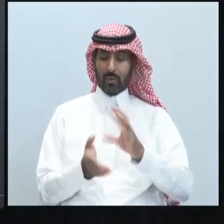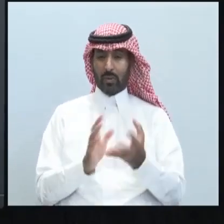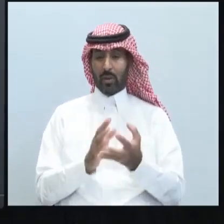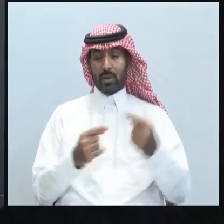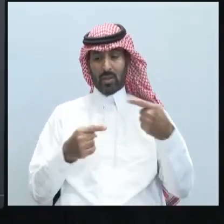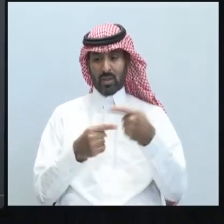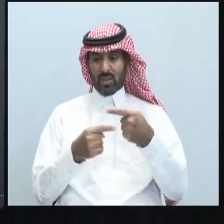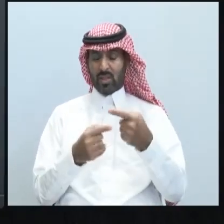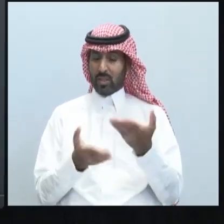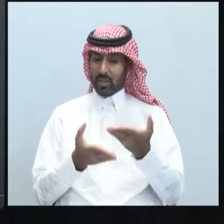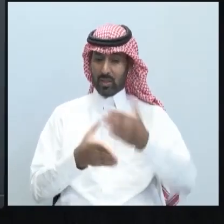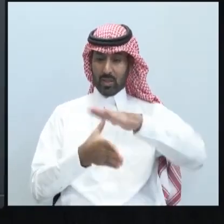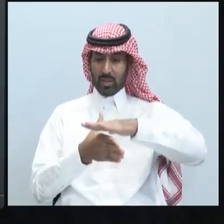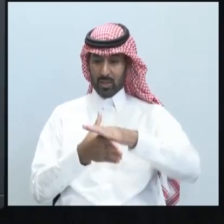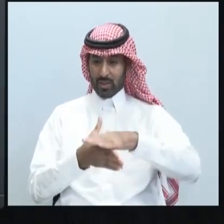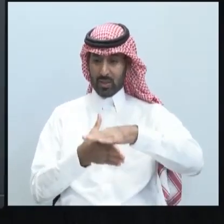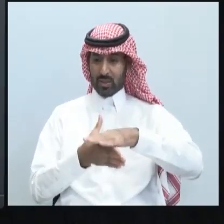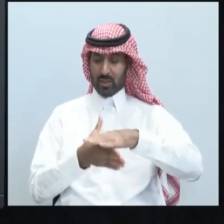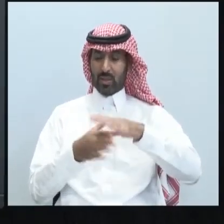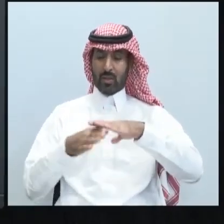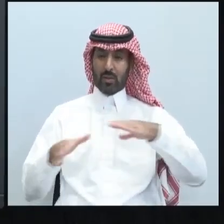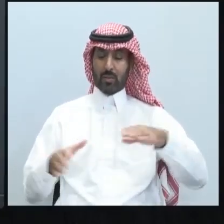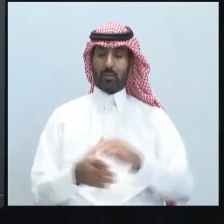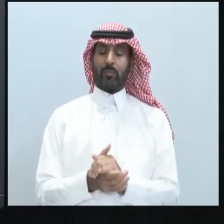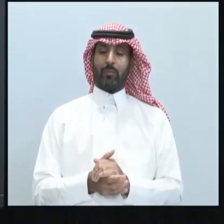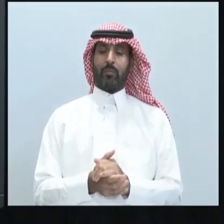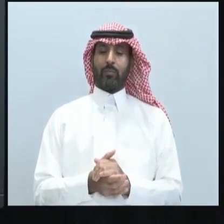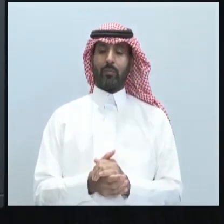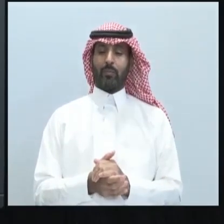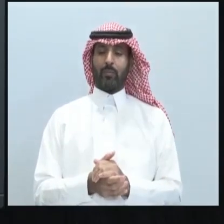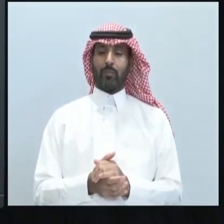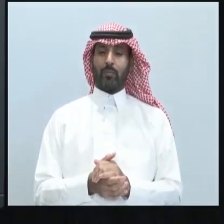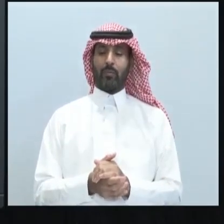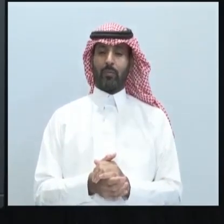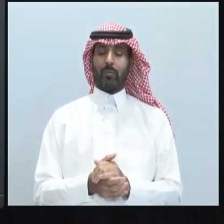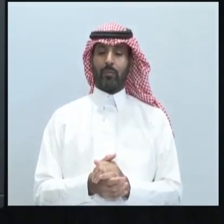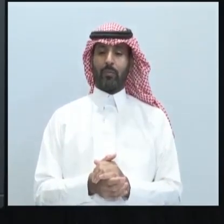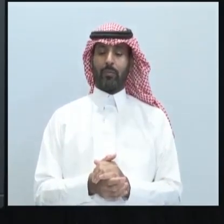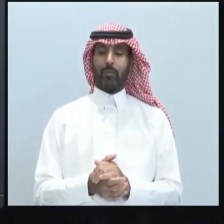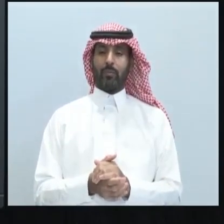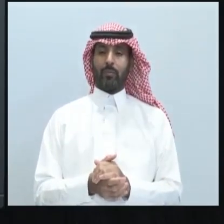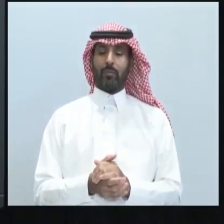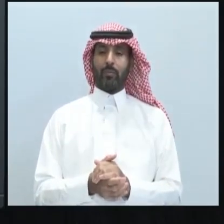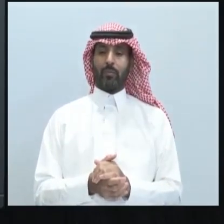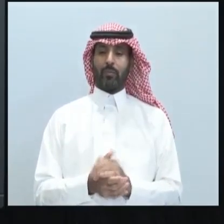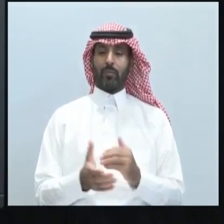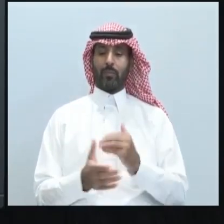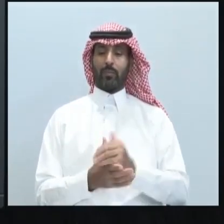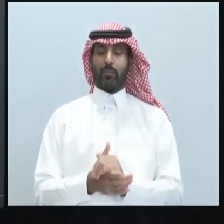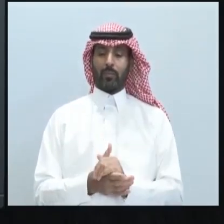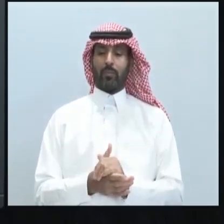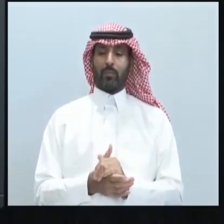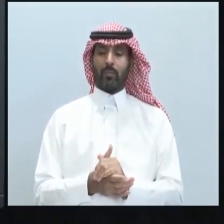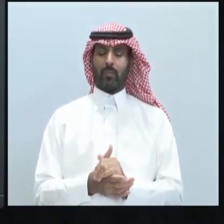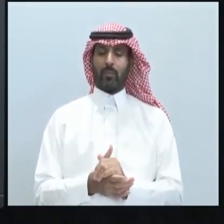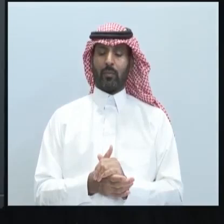يحدث ايش اعاده اتزان زي ما كان في السابق طيب